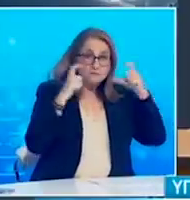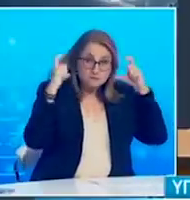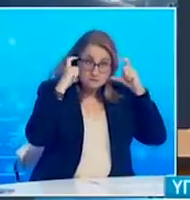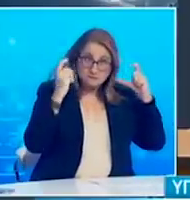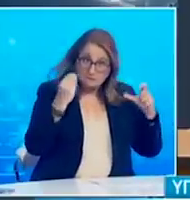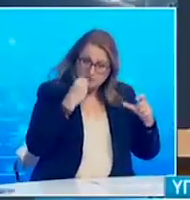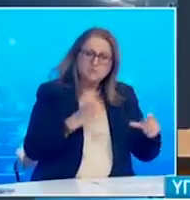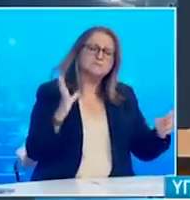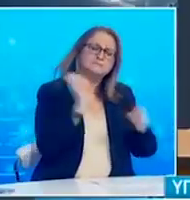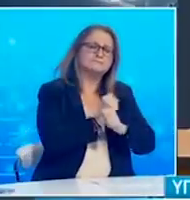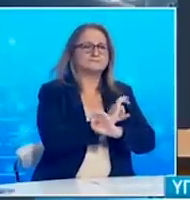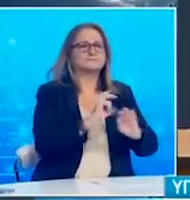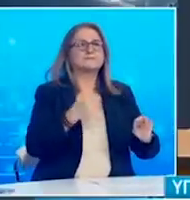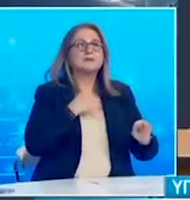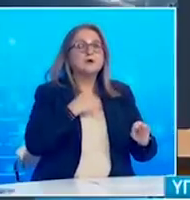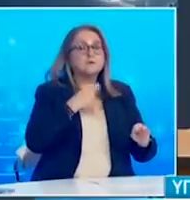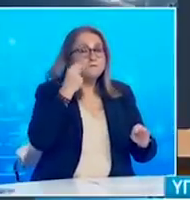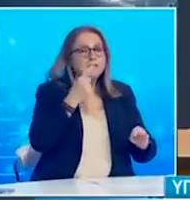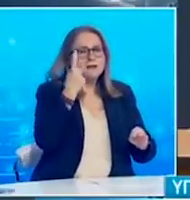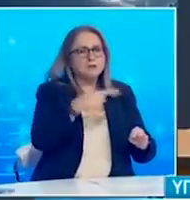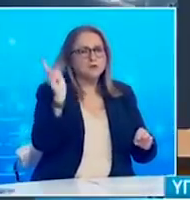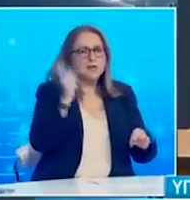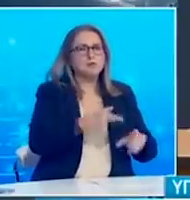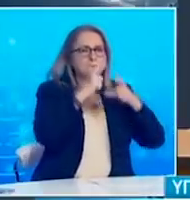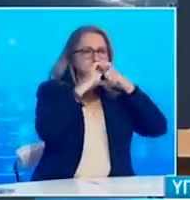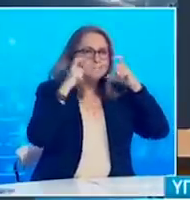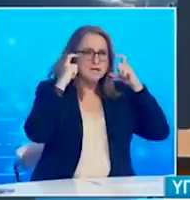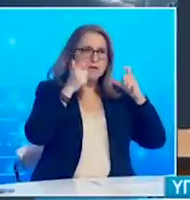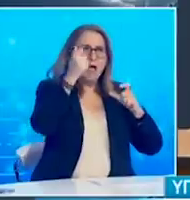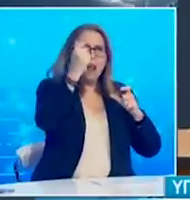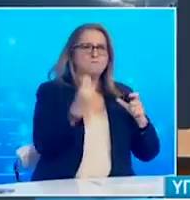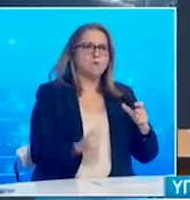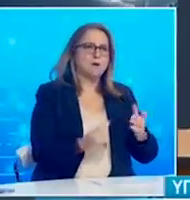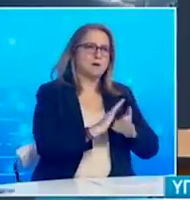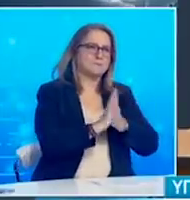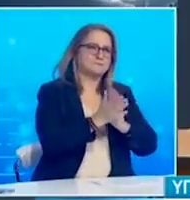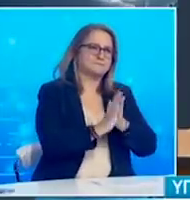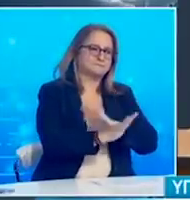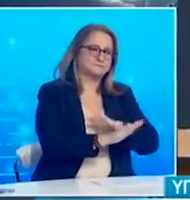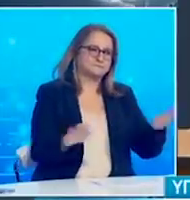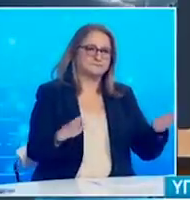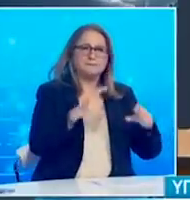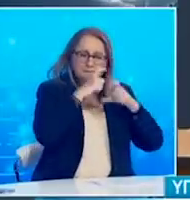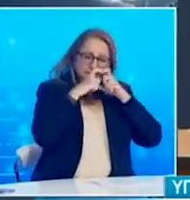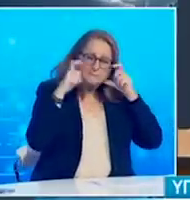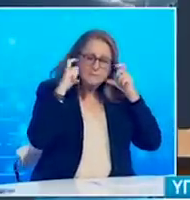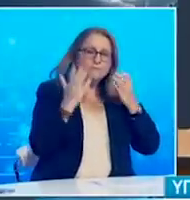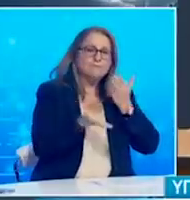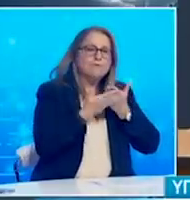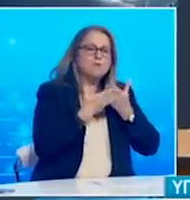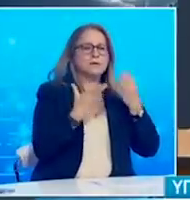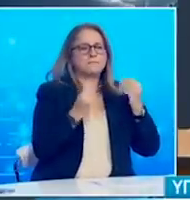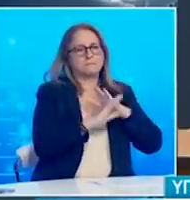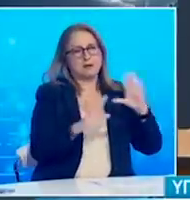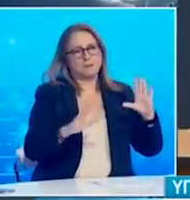είναι το πιο αποτελεσματικό εργαλείο που έχουμε αυτή τη στιγμή, και ενώ σίγουρα δεν πρόκειται να πάμε σε lockdown, είναι το καλύτερο alternative που έχουμε